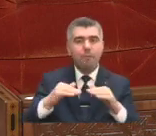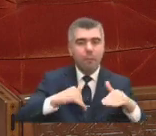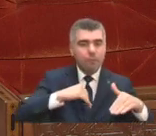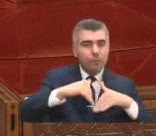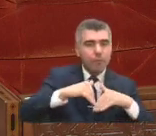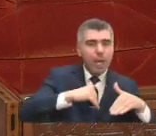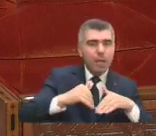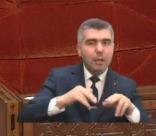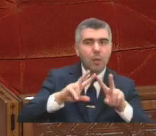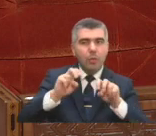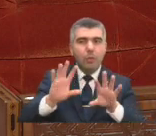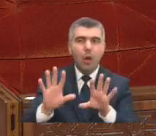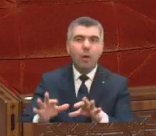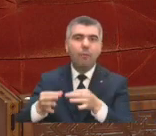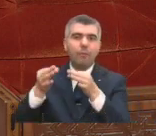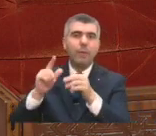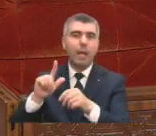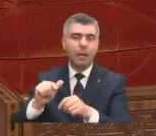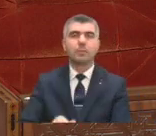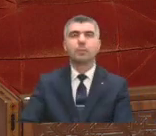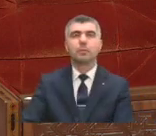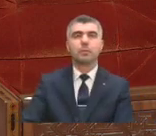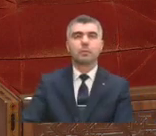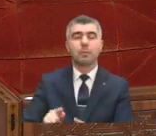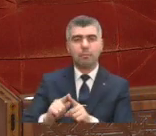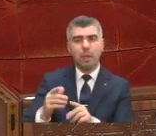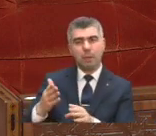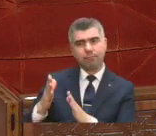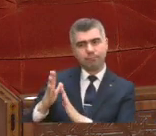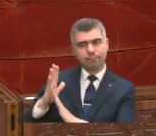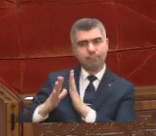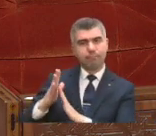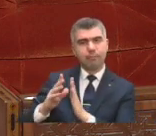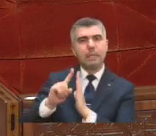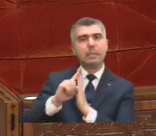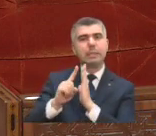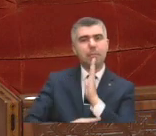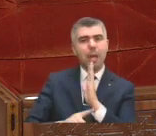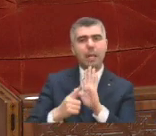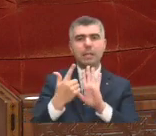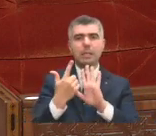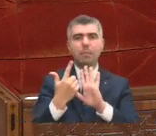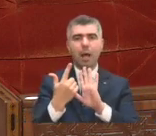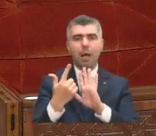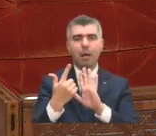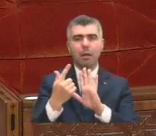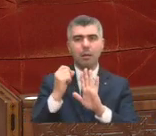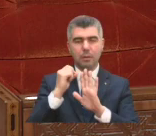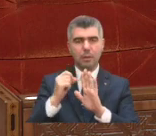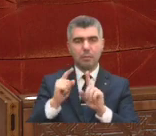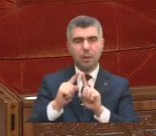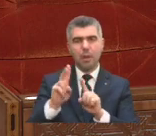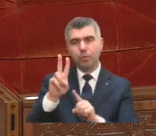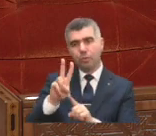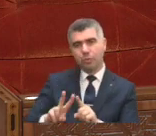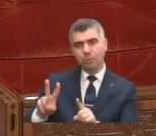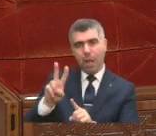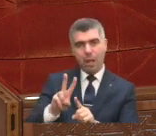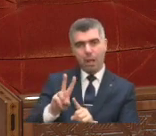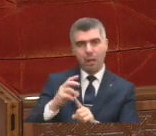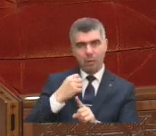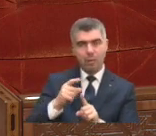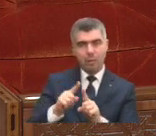وبرصد هذه الظواهر. فغير هذه نهايه الاسبوع نهار 7 يناير السينير عفوا نهار جمعة قمنا